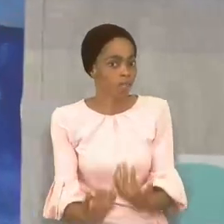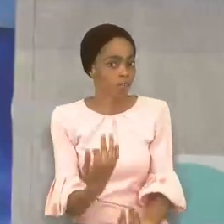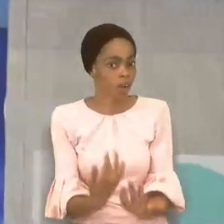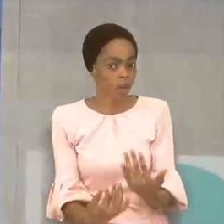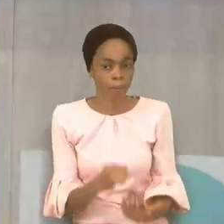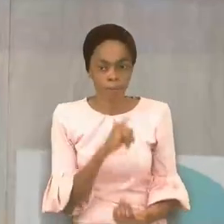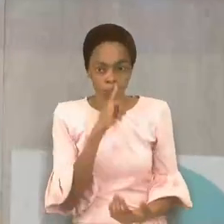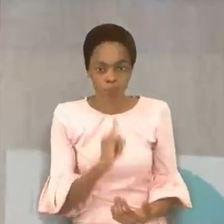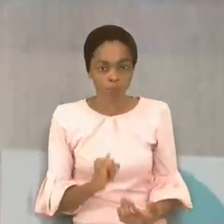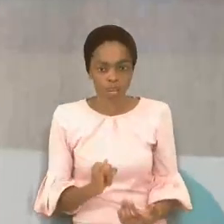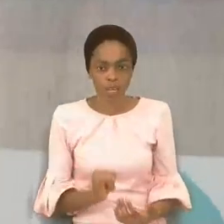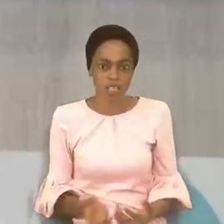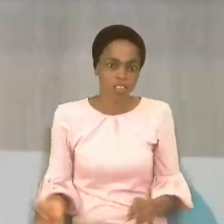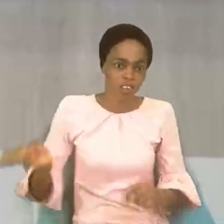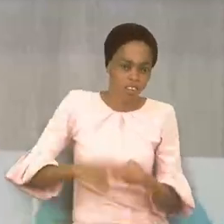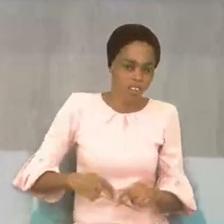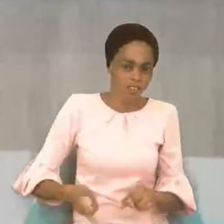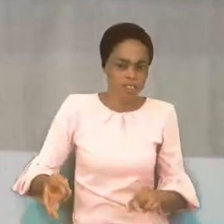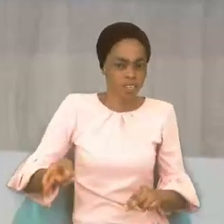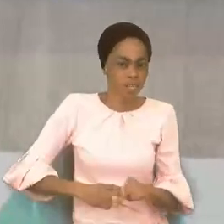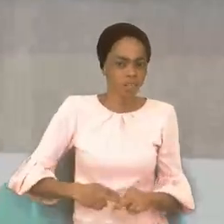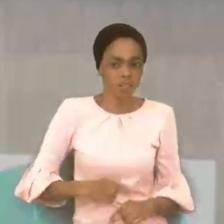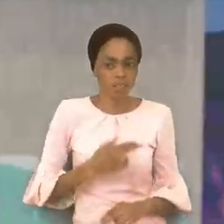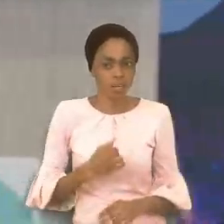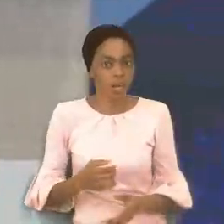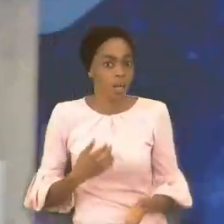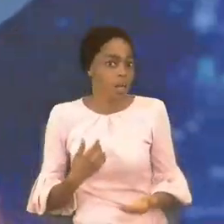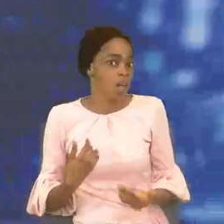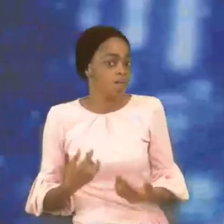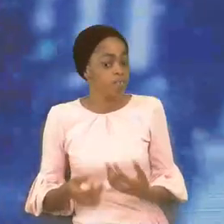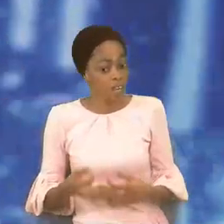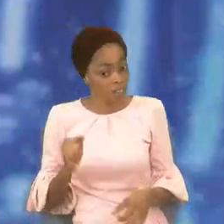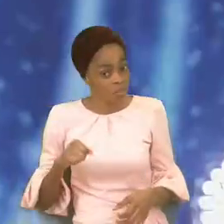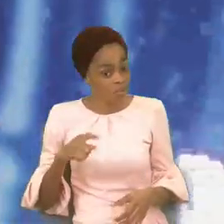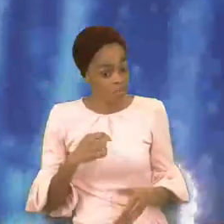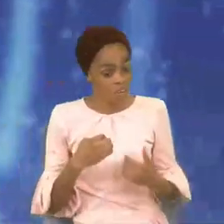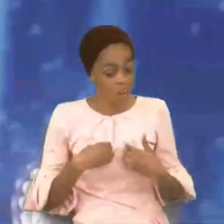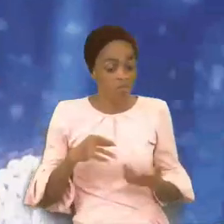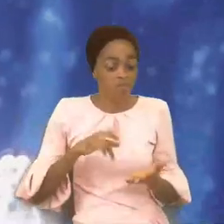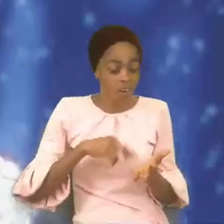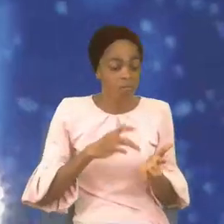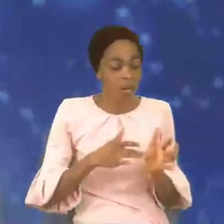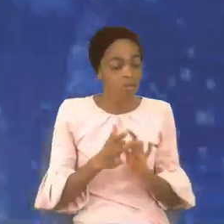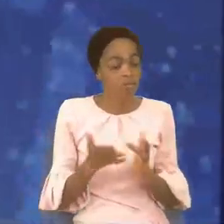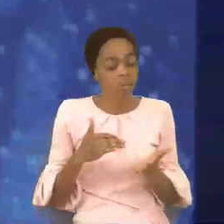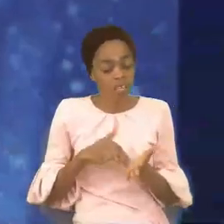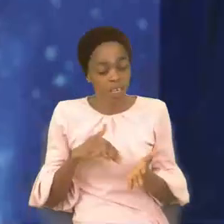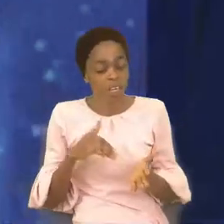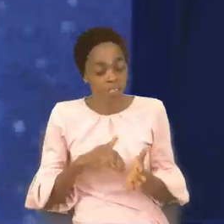la fournaise est chauffée cette fois, même s'ils ont lu la Bible à plusieurs reprises,